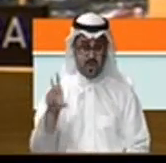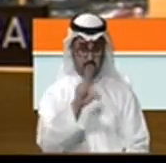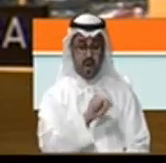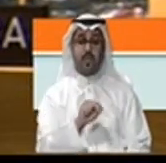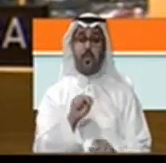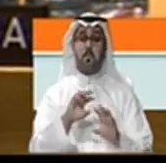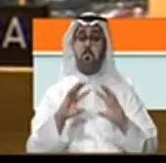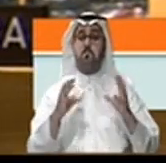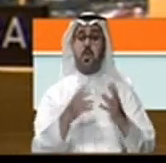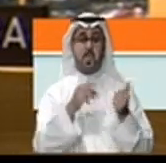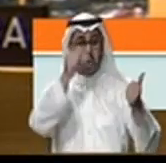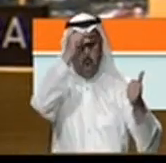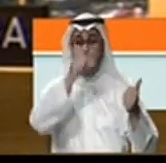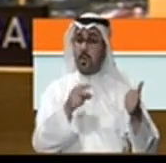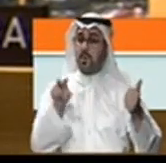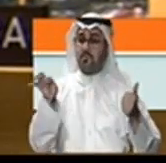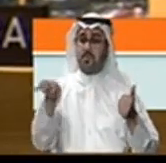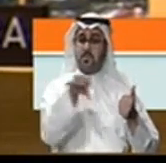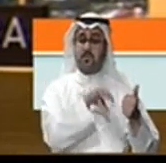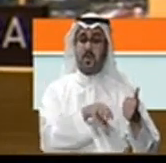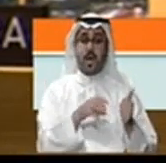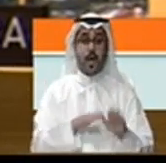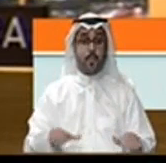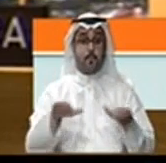زالوا يمتنعون عن تنفيذ قرار مجلس الأمن